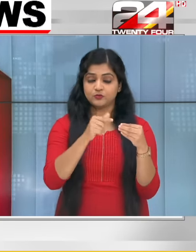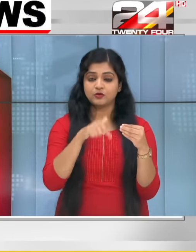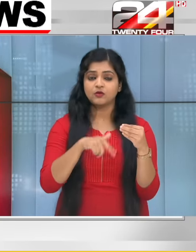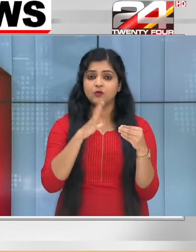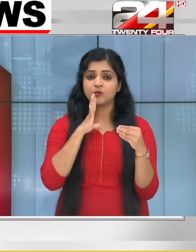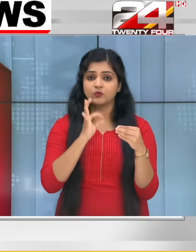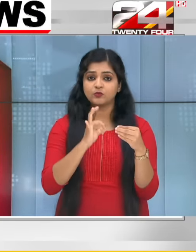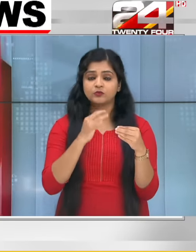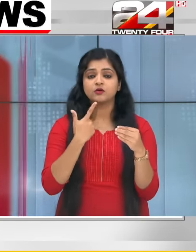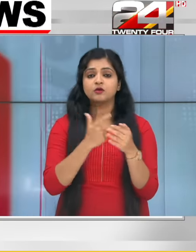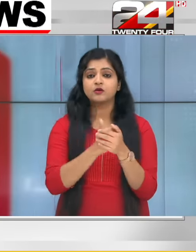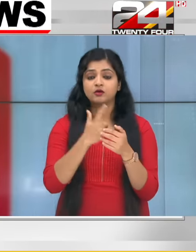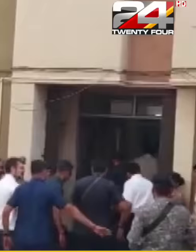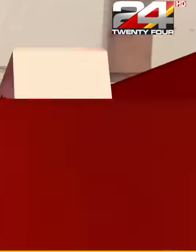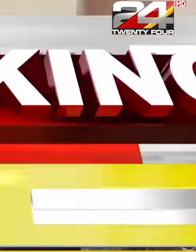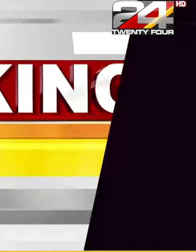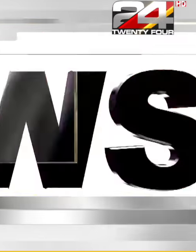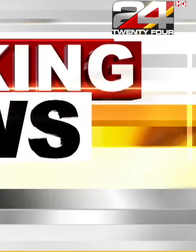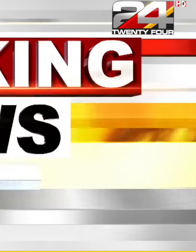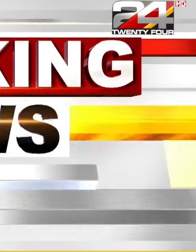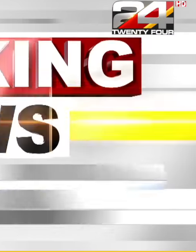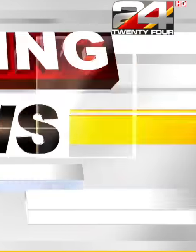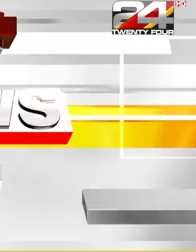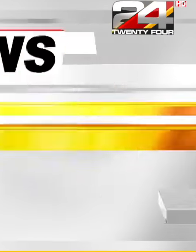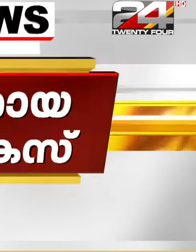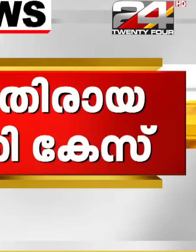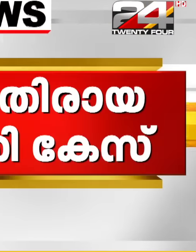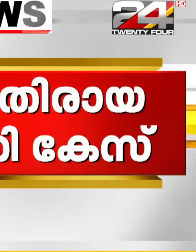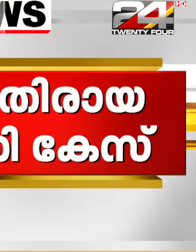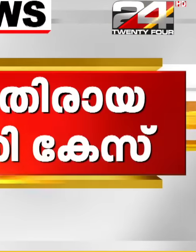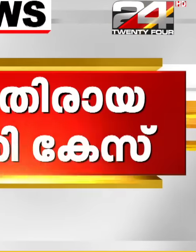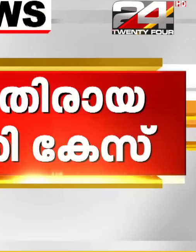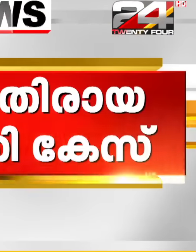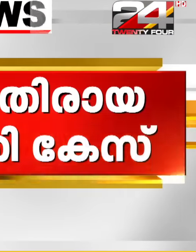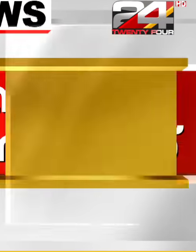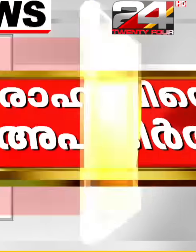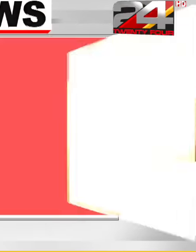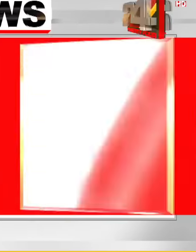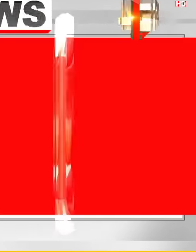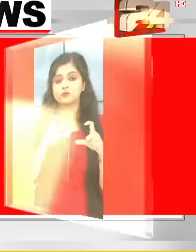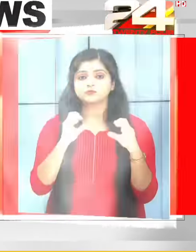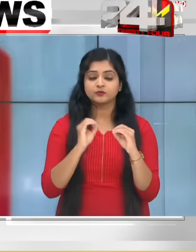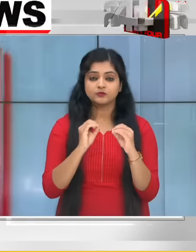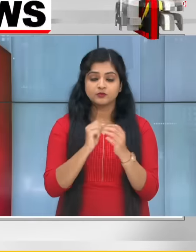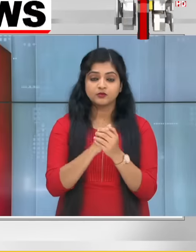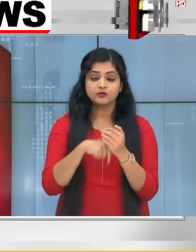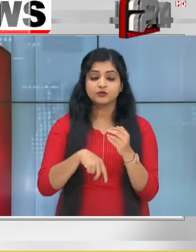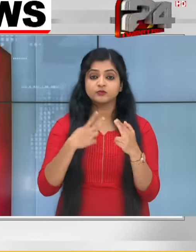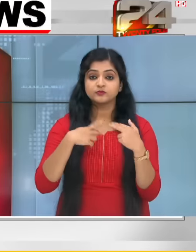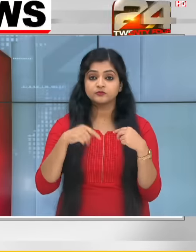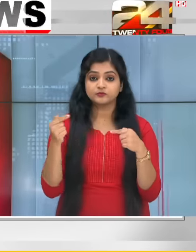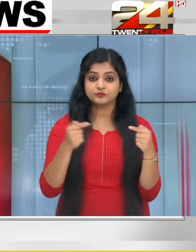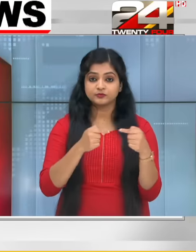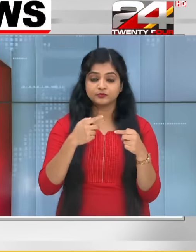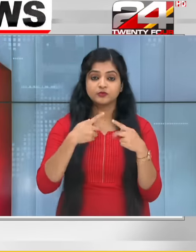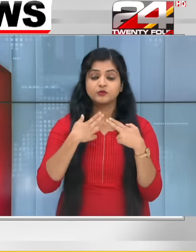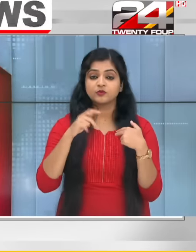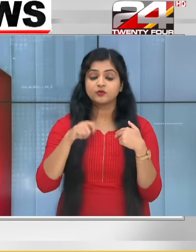അത് കോടതി മാനിച്ചില്ല എന്നുള്ളതാണ്. വിചാരണ കോടതി തന്റെ പക്കൽ നിന്ന് ഉചിതമായിട്ടുള്ള തെളിവുകൾ